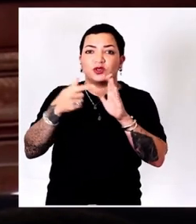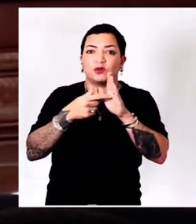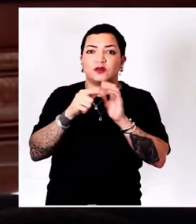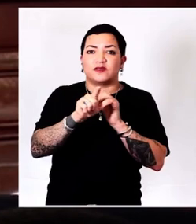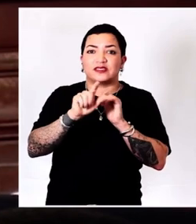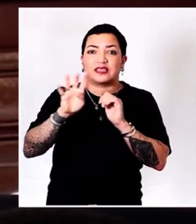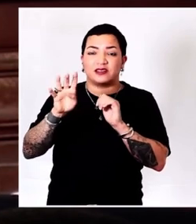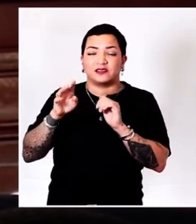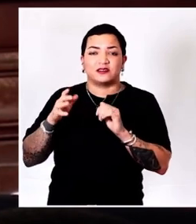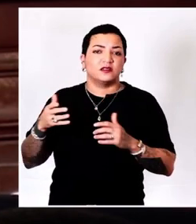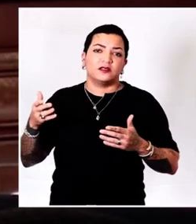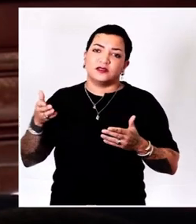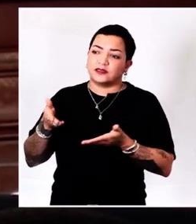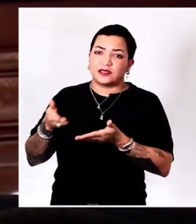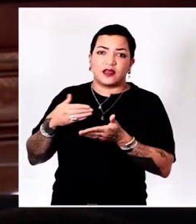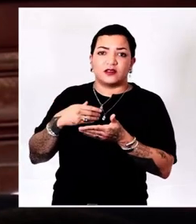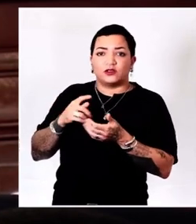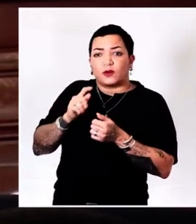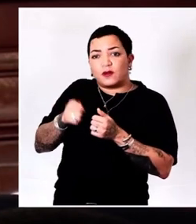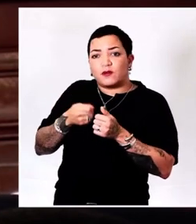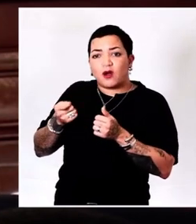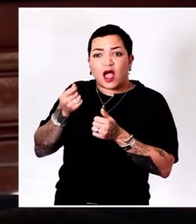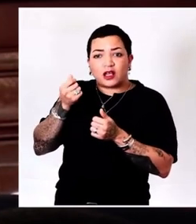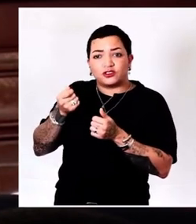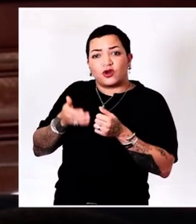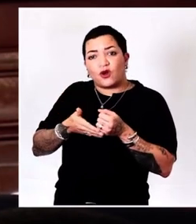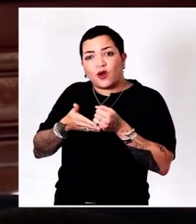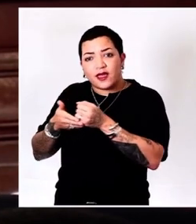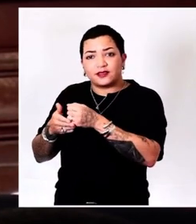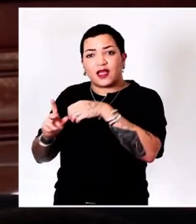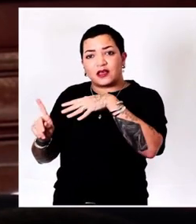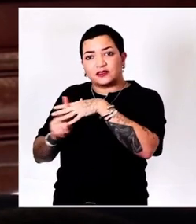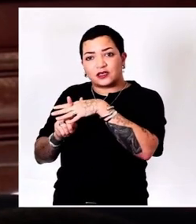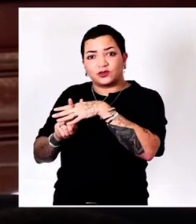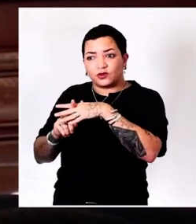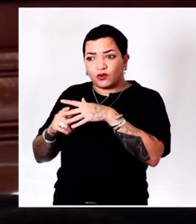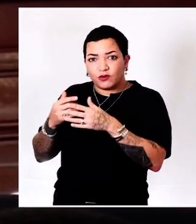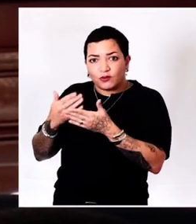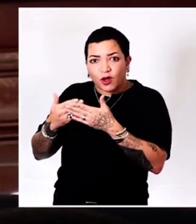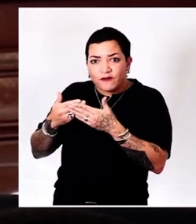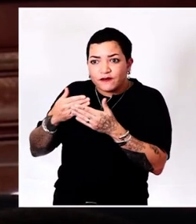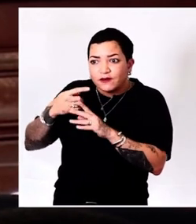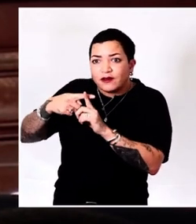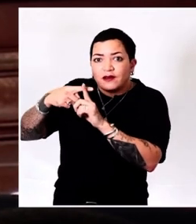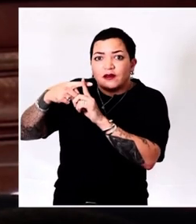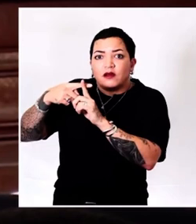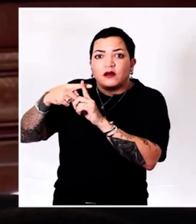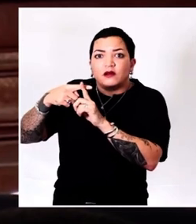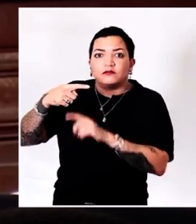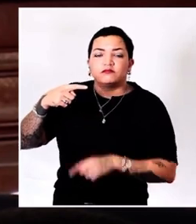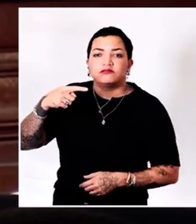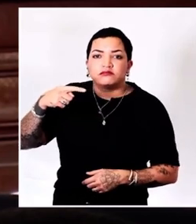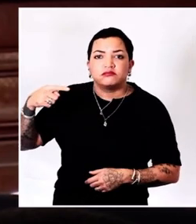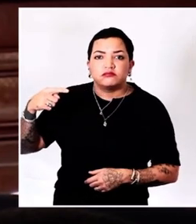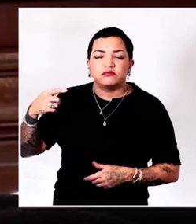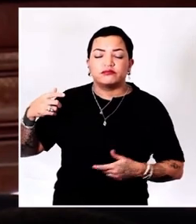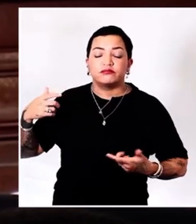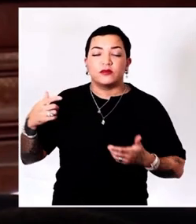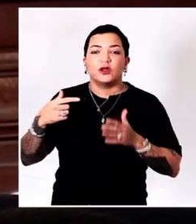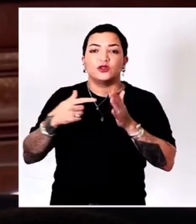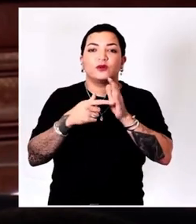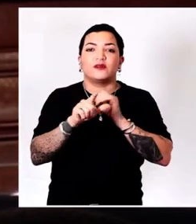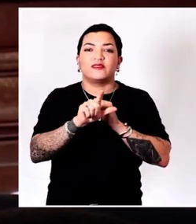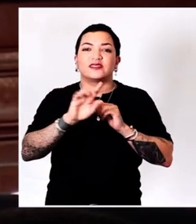outil précieux d'aide à l'insertion, avaient démontré leur pertinence. Puis, en 2024 encore, par un vœu que vous